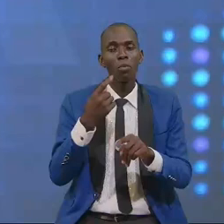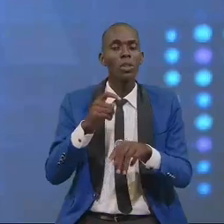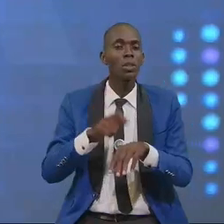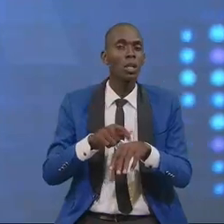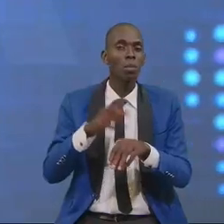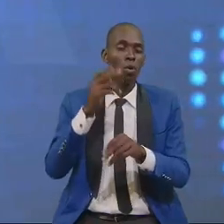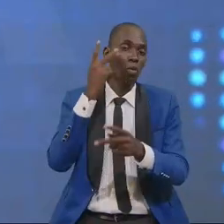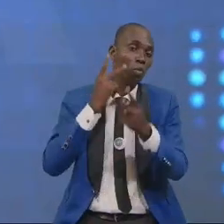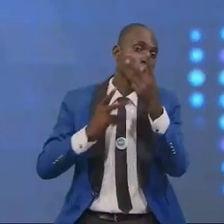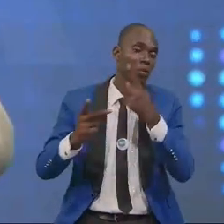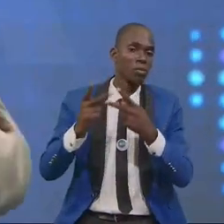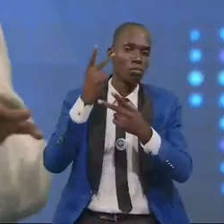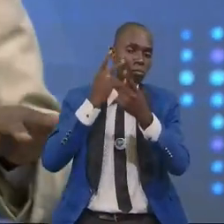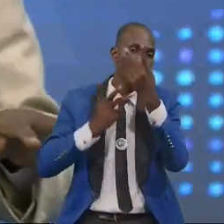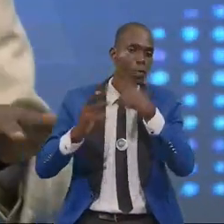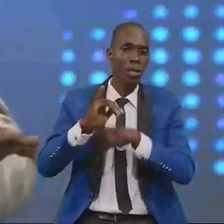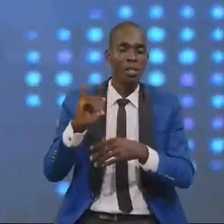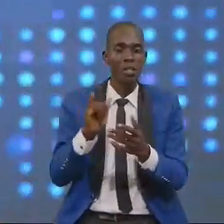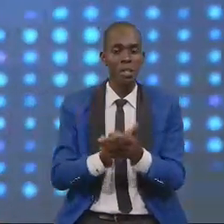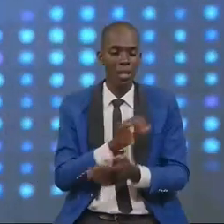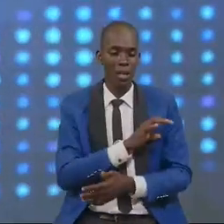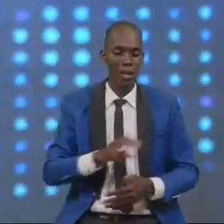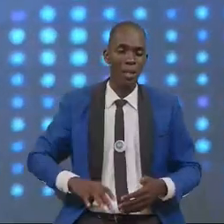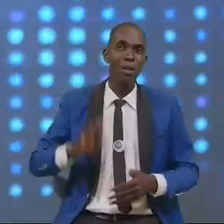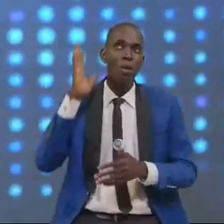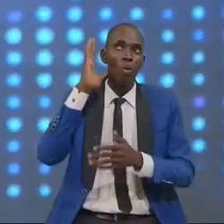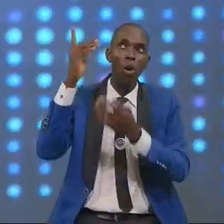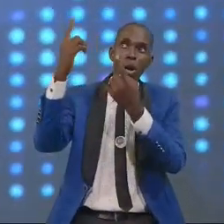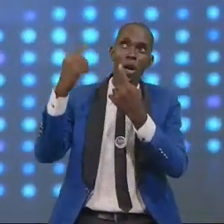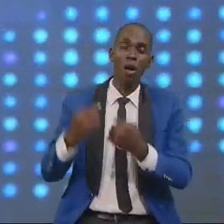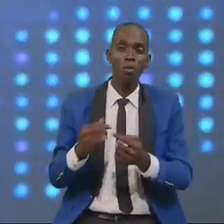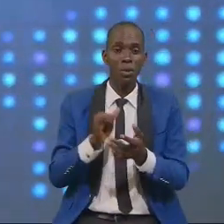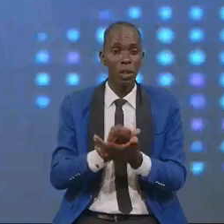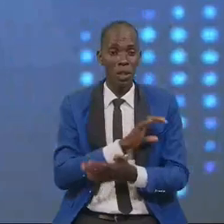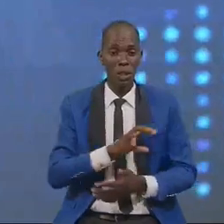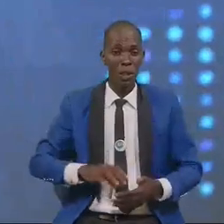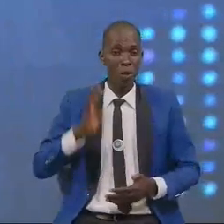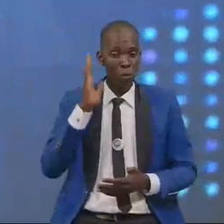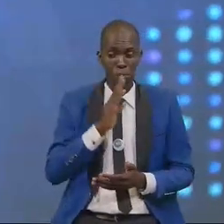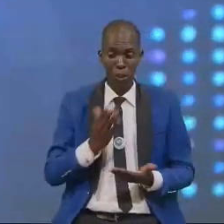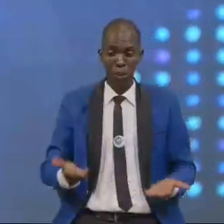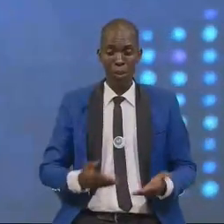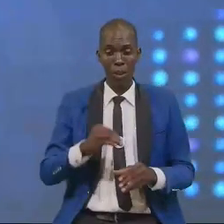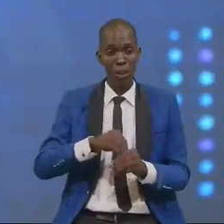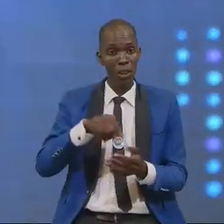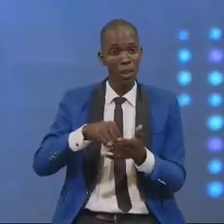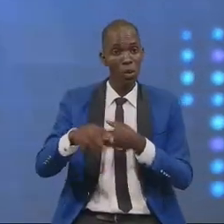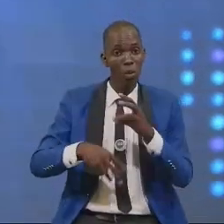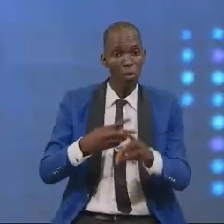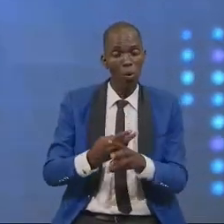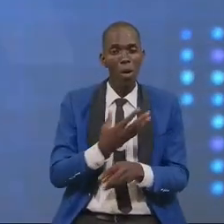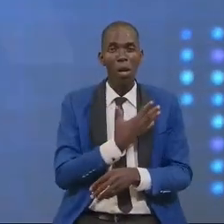prophétisant que Christ viendra prophétisons qu'il viendra dans ce monde et qu'il fera ses grandes choses